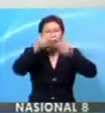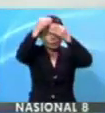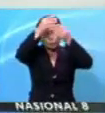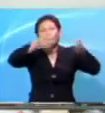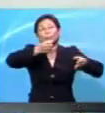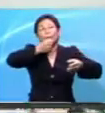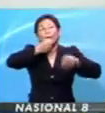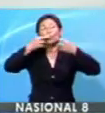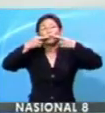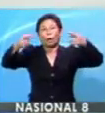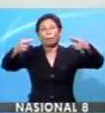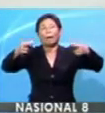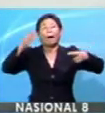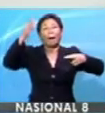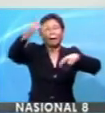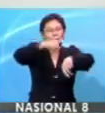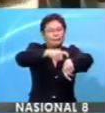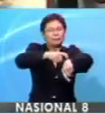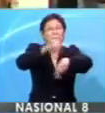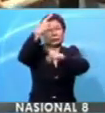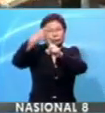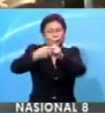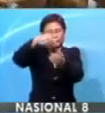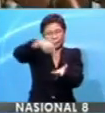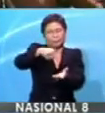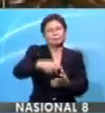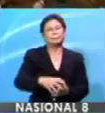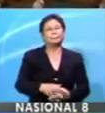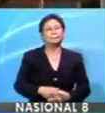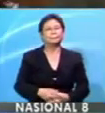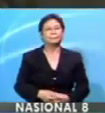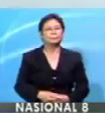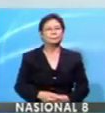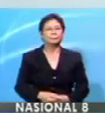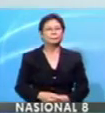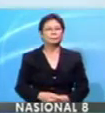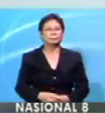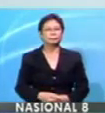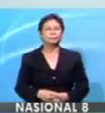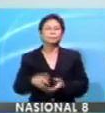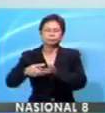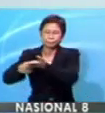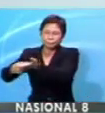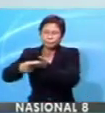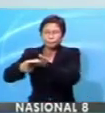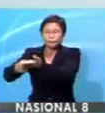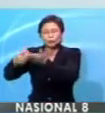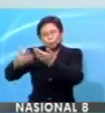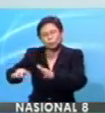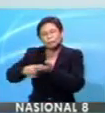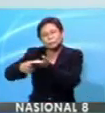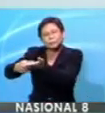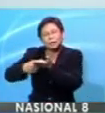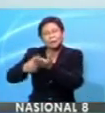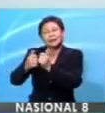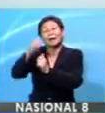ser akan dilakukan dalam tempoh sebulan ini perbincangan yang terakhir saya dah